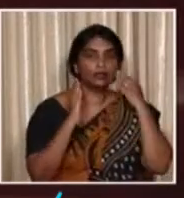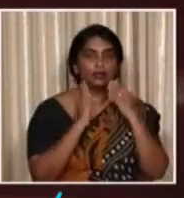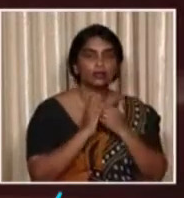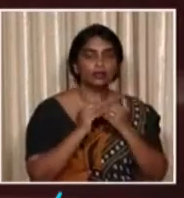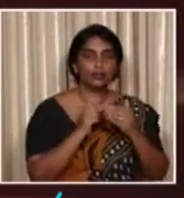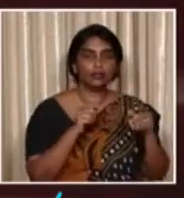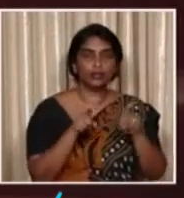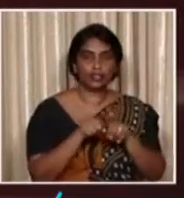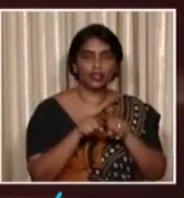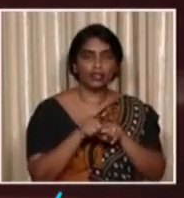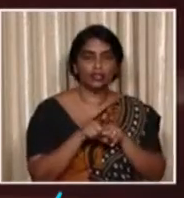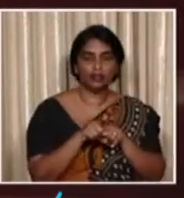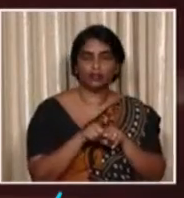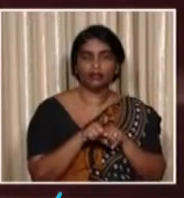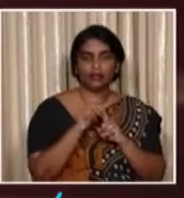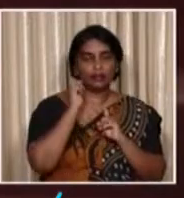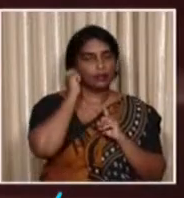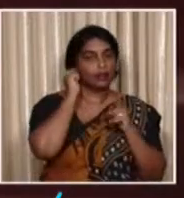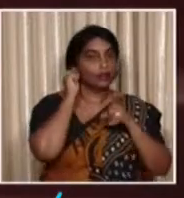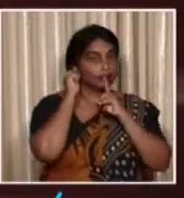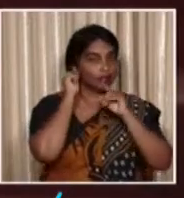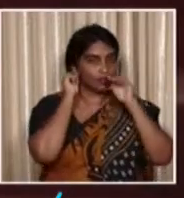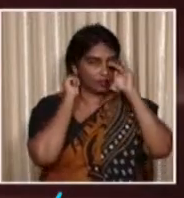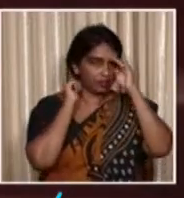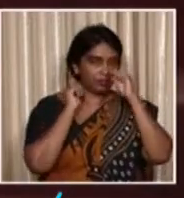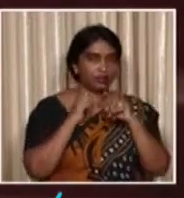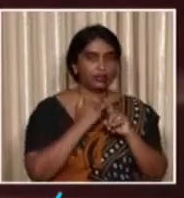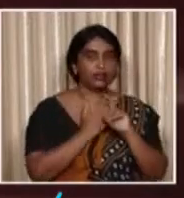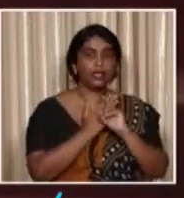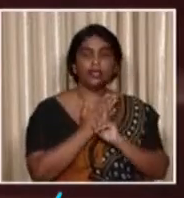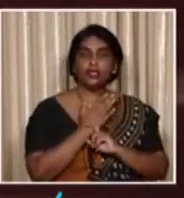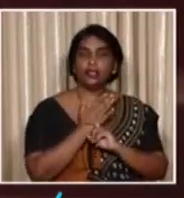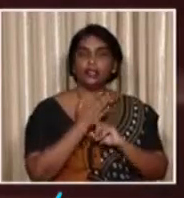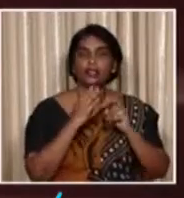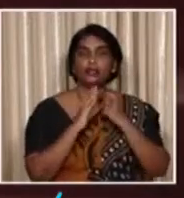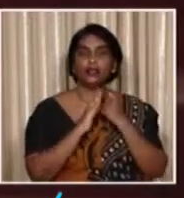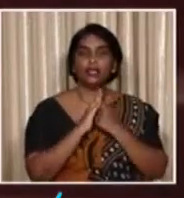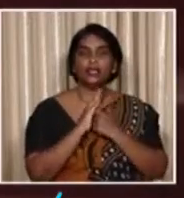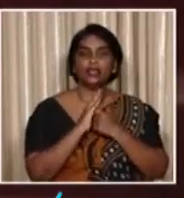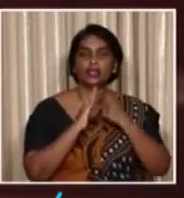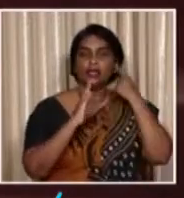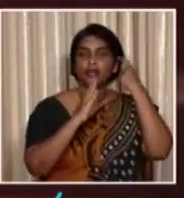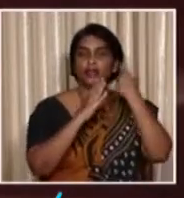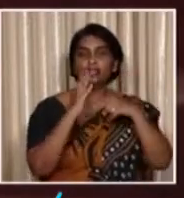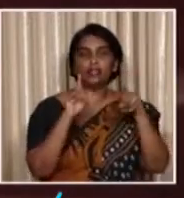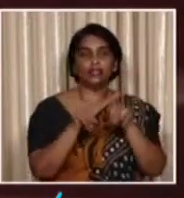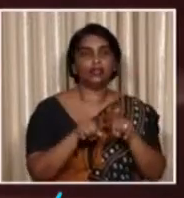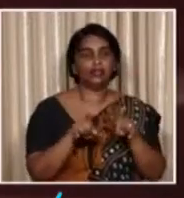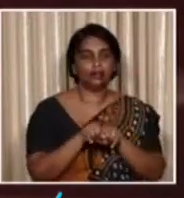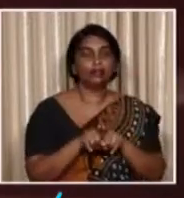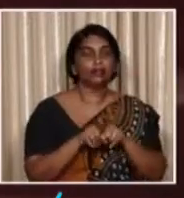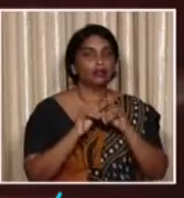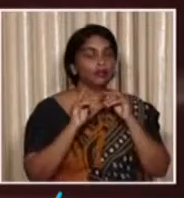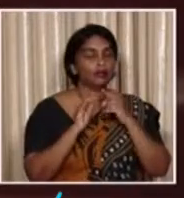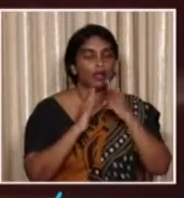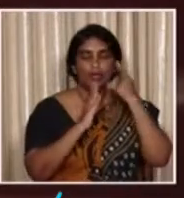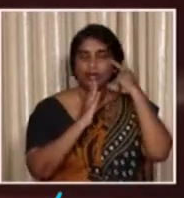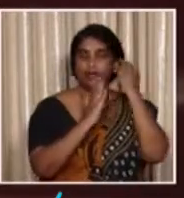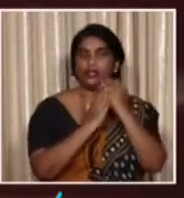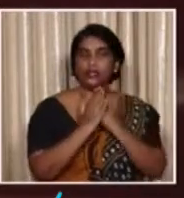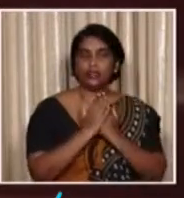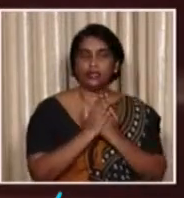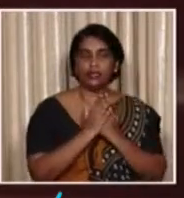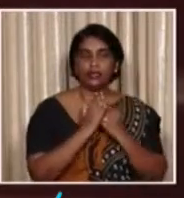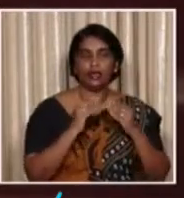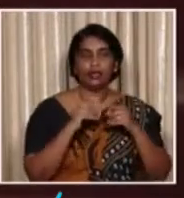උල්ලංඝනය කරන්ඩ මේ පාර්ලිමේන්තුවේ කතානායකතුමා සහ පක්ෂනායකතුමාලා katayutu karanavana, eka barapatala karanaya.